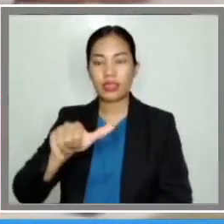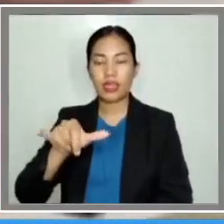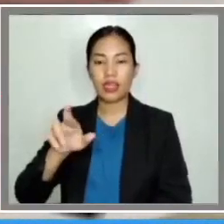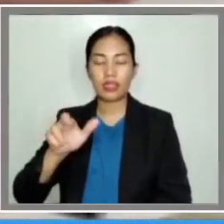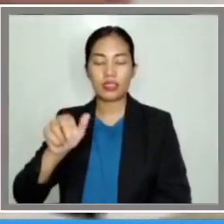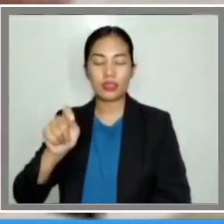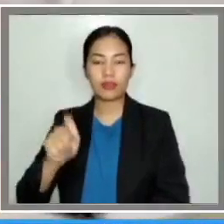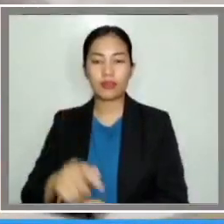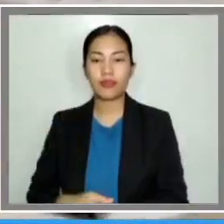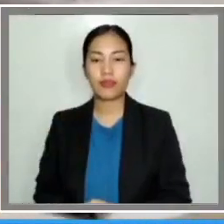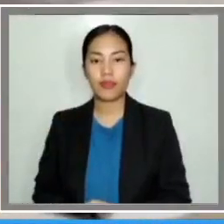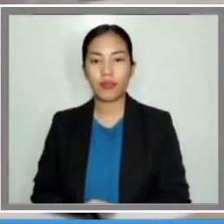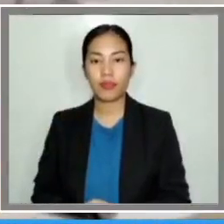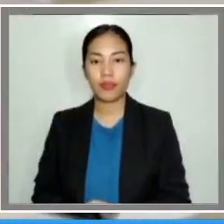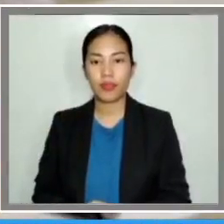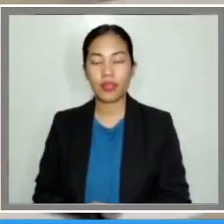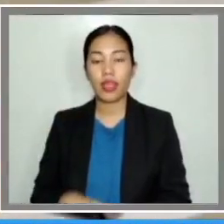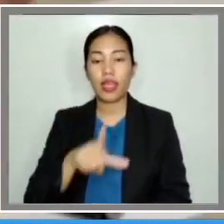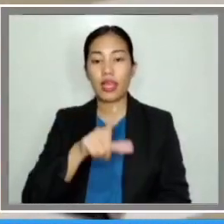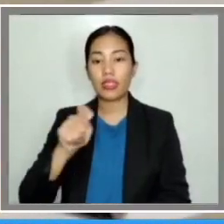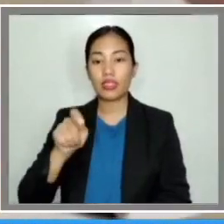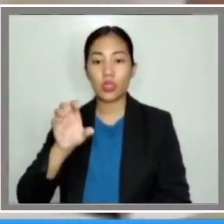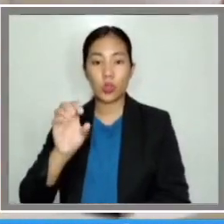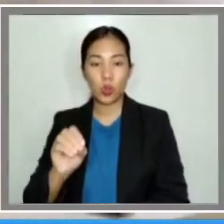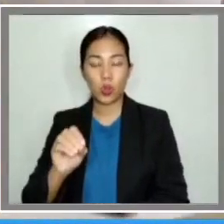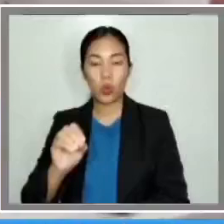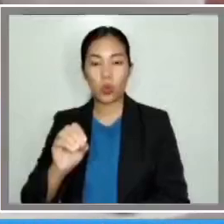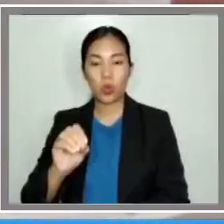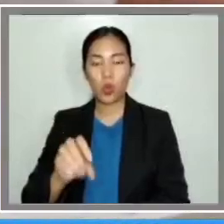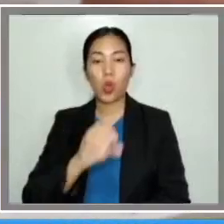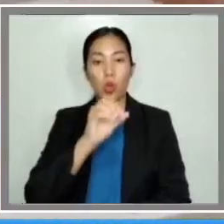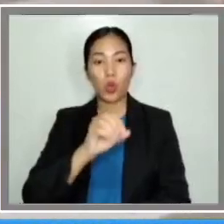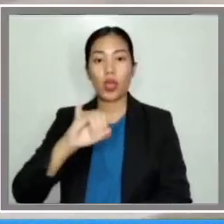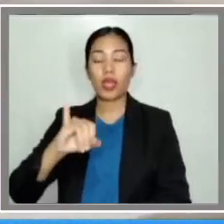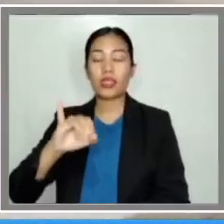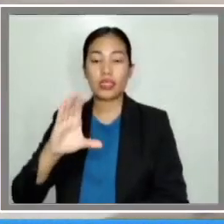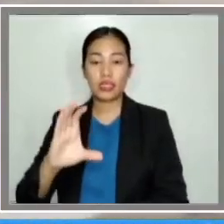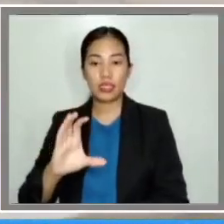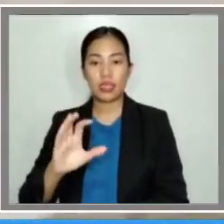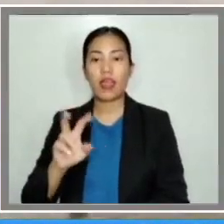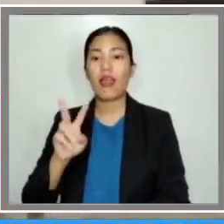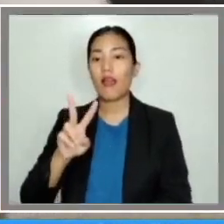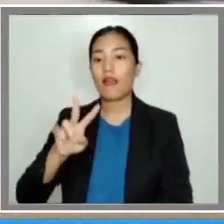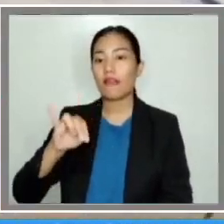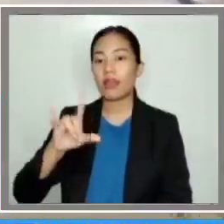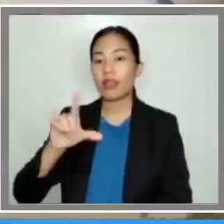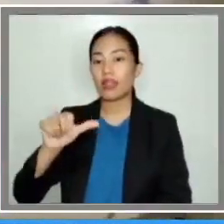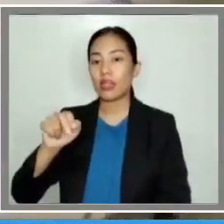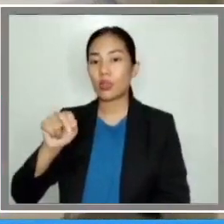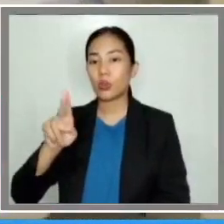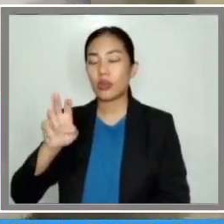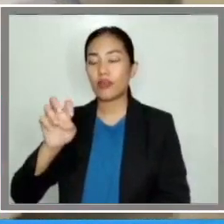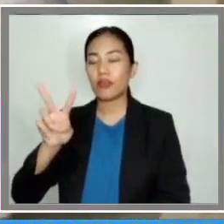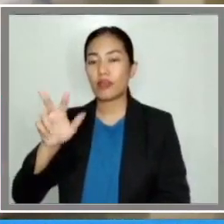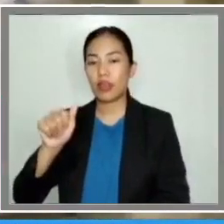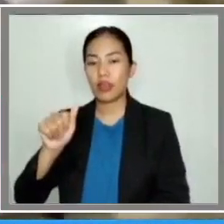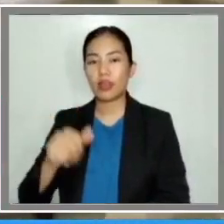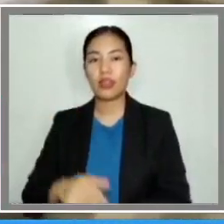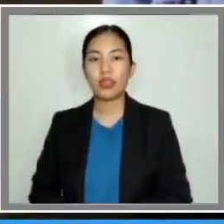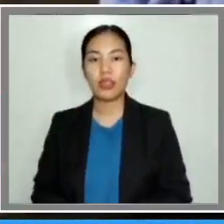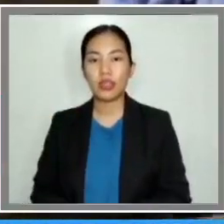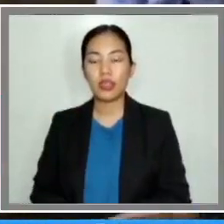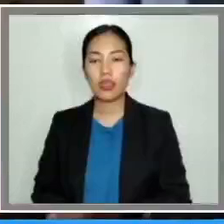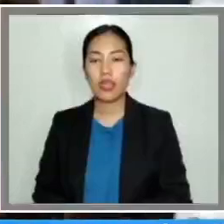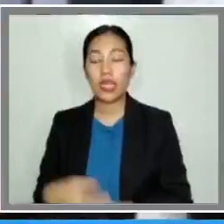Tony, yun kaya LTO OIC Hector Villanueva, isa sa mga pinatututukan sa kanya nitong si Secretary Bautista ay